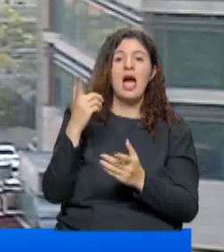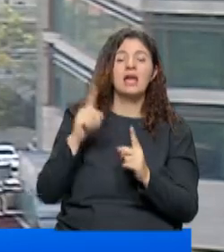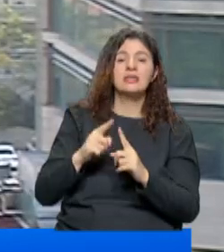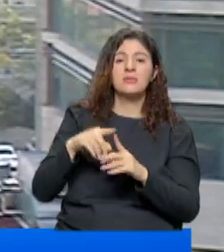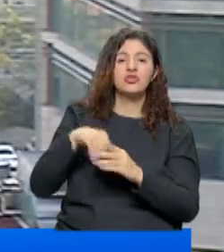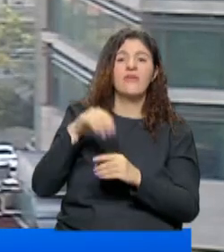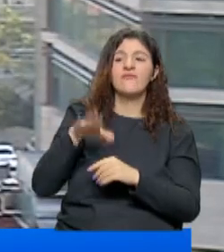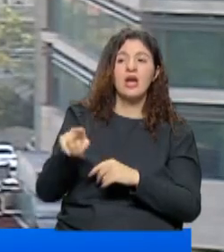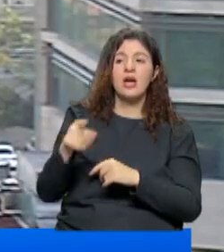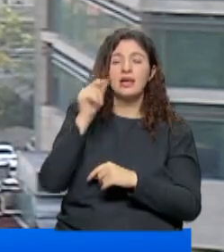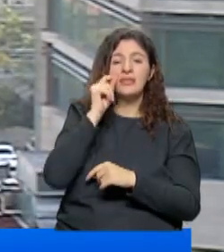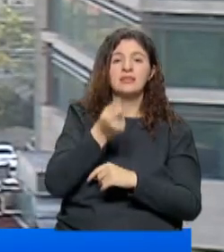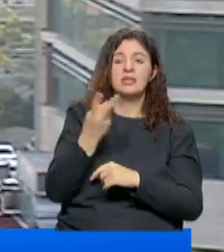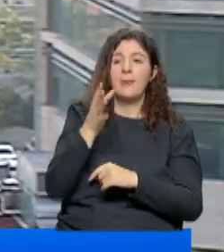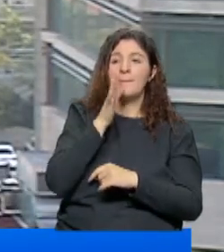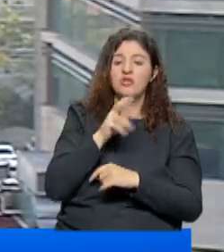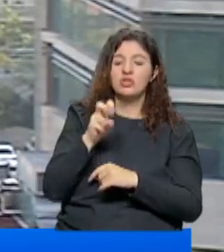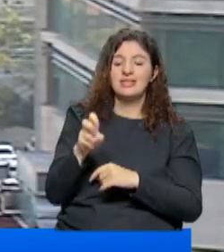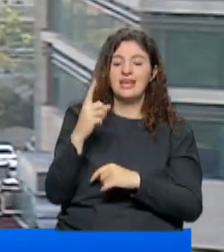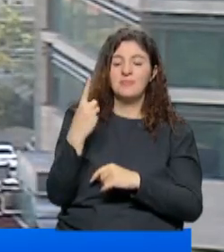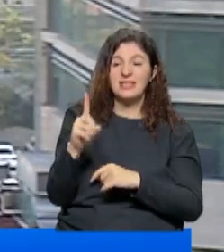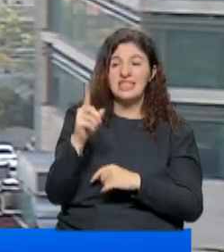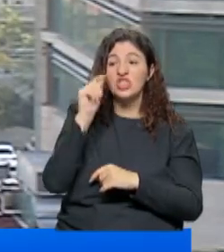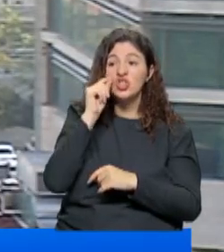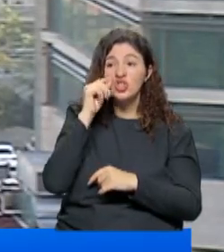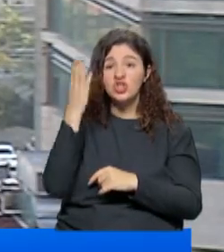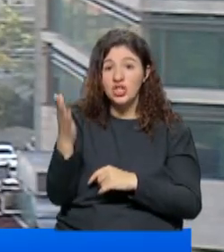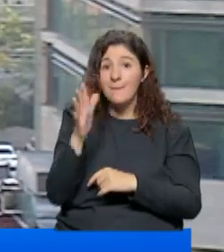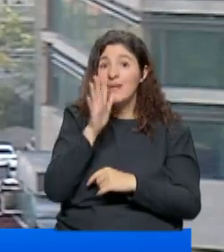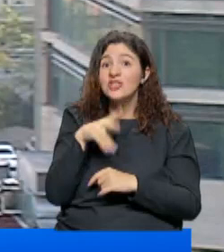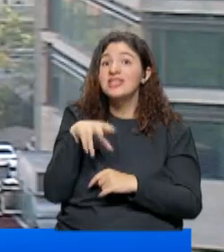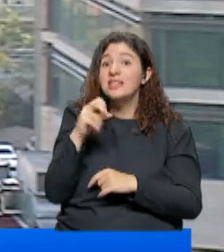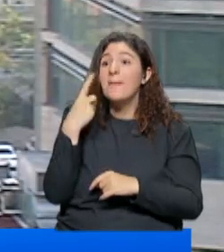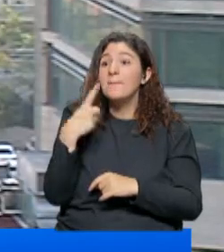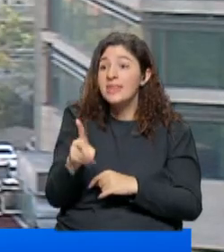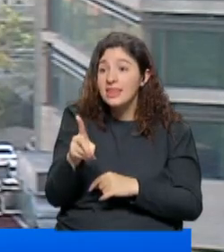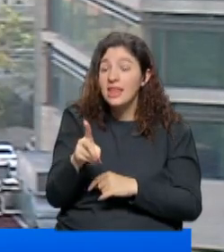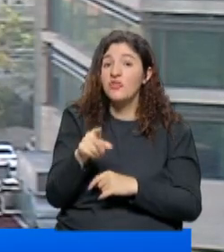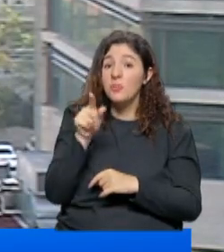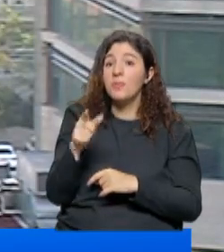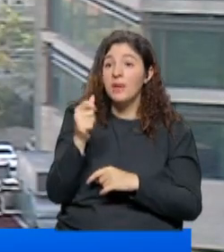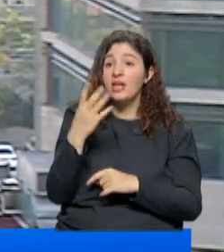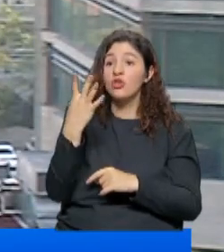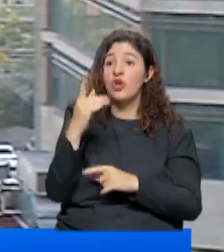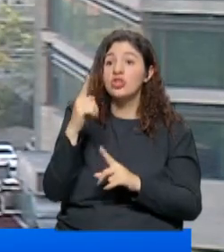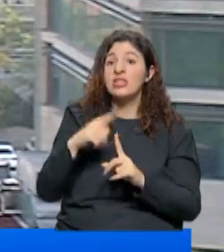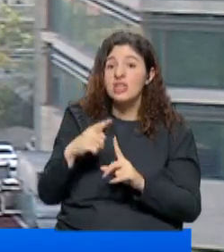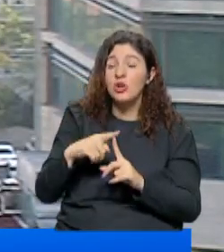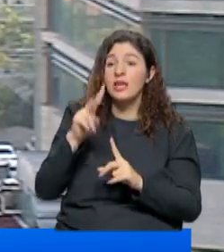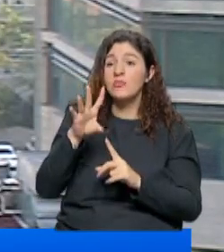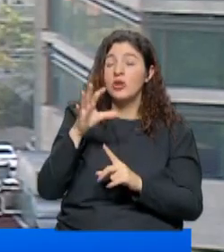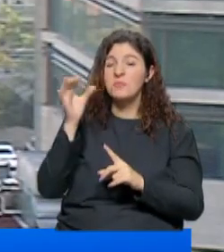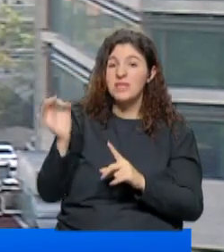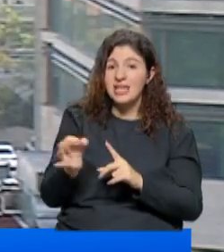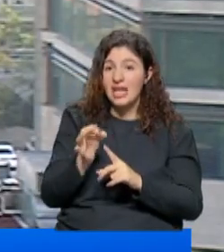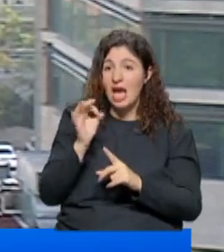olan insan sayısı 580 bin kişi. 580 bin kişi ve bu para 4 trilyon 24